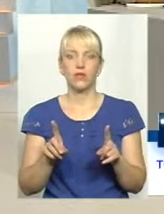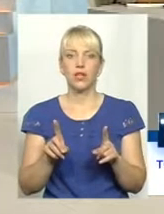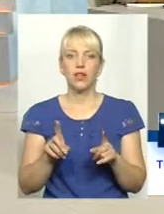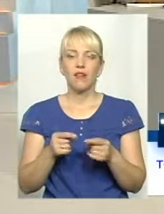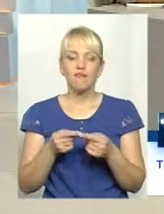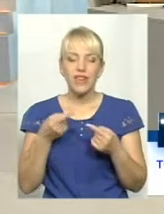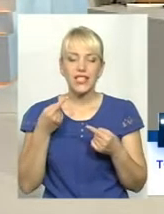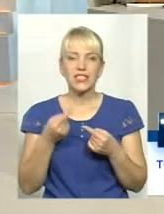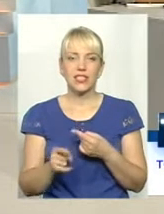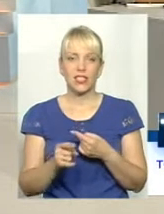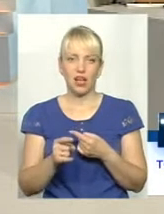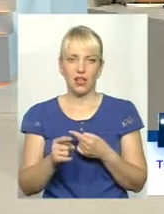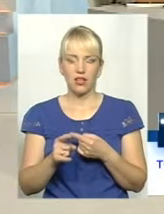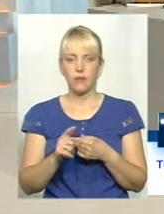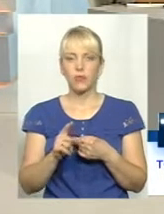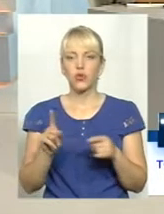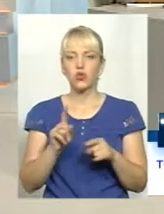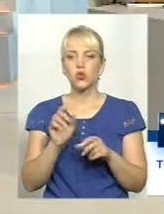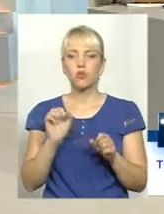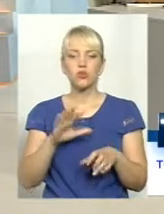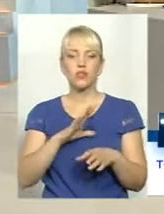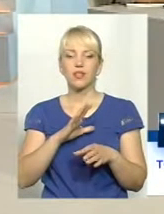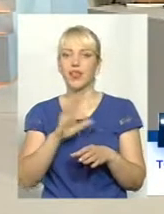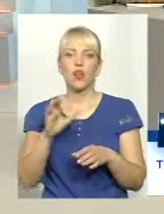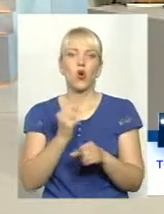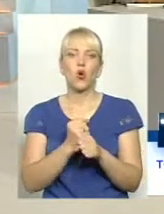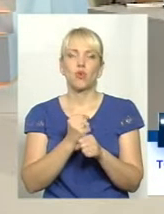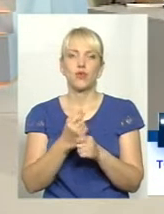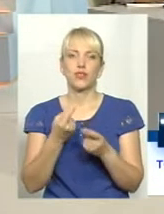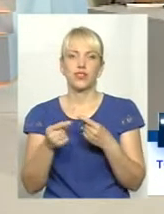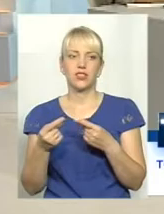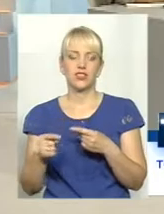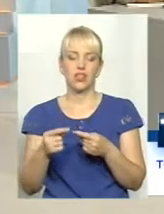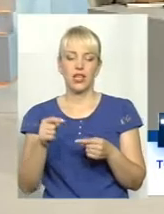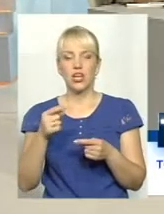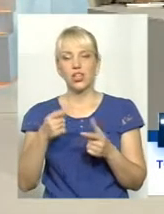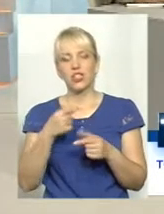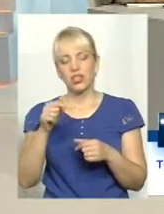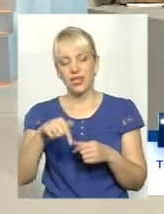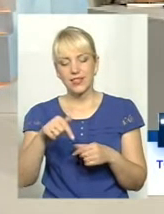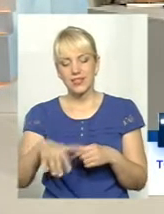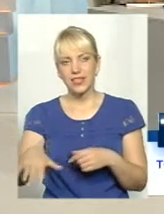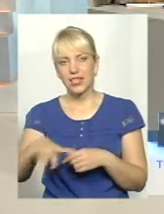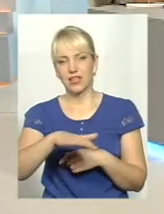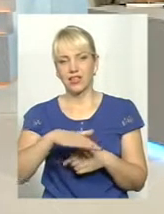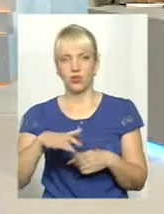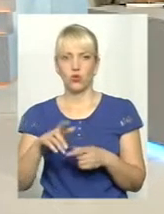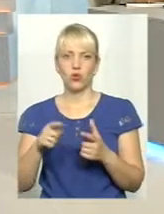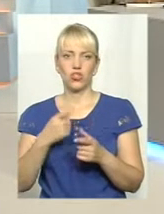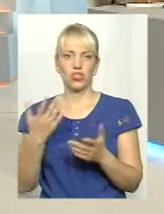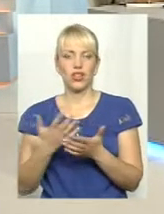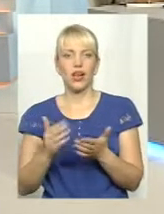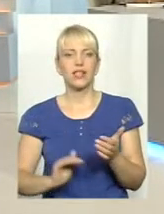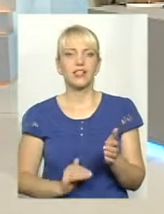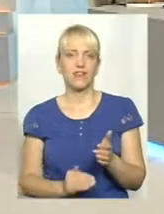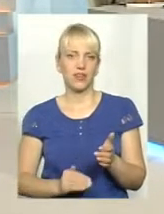чому, в чому унікальність. Чи то того продукту, чи то тієї